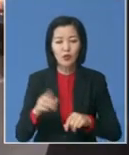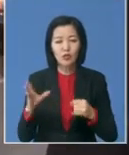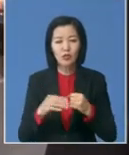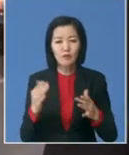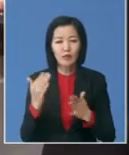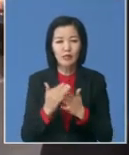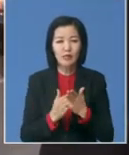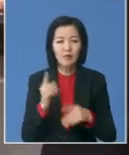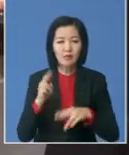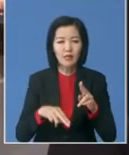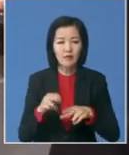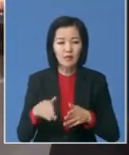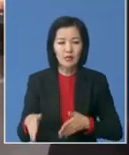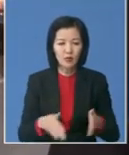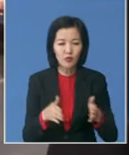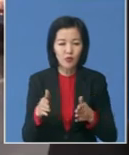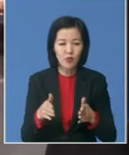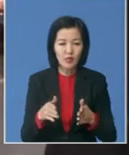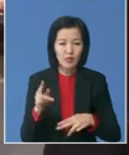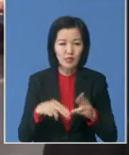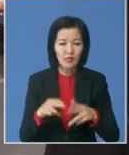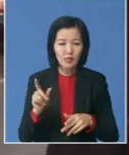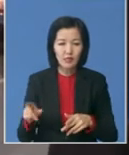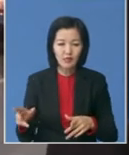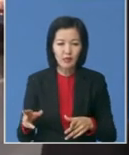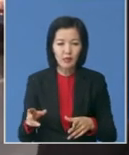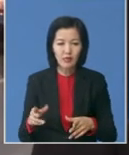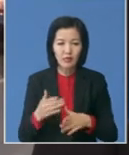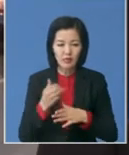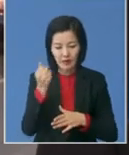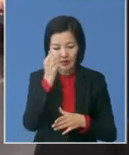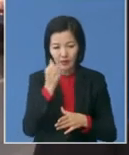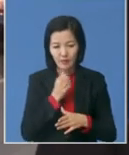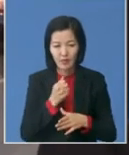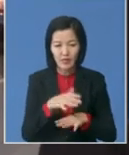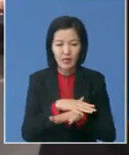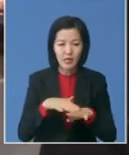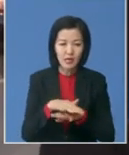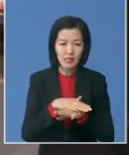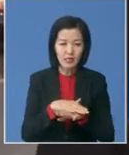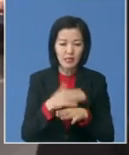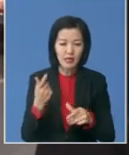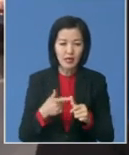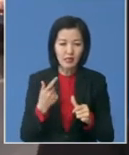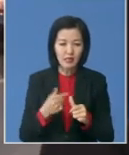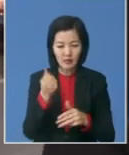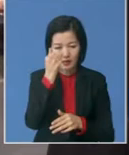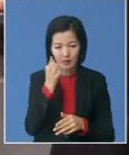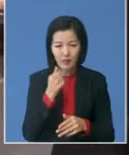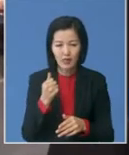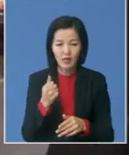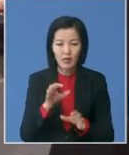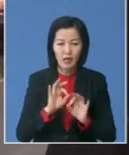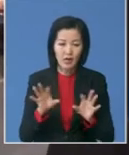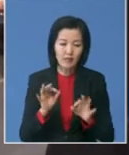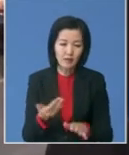аясында салынып отқан жол, салған азаматтарға рахметімізді, ризашылығымызды бүкіл Текелі халқының атынан білдіргім келеді. Ал